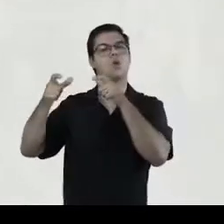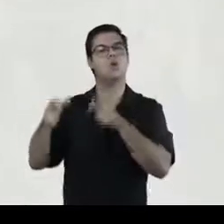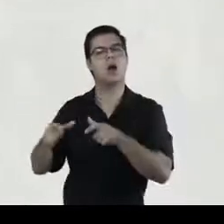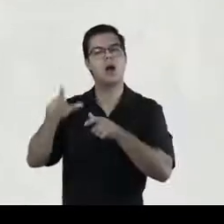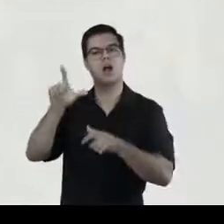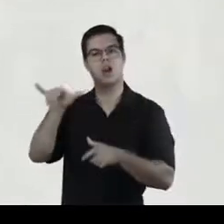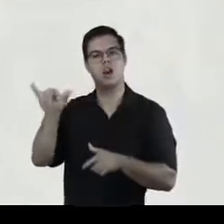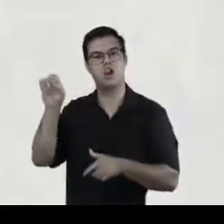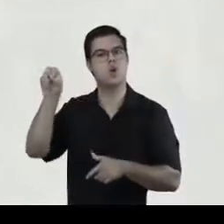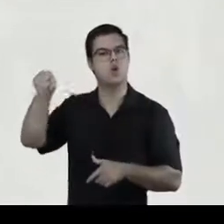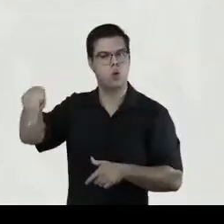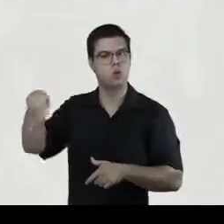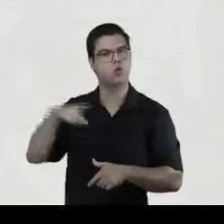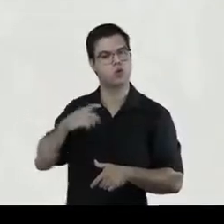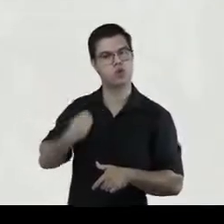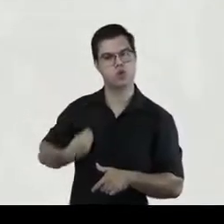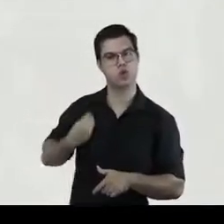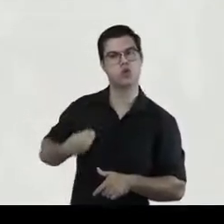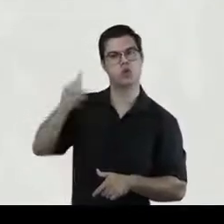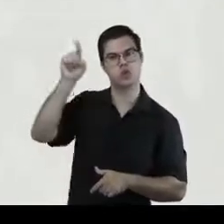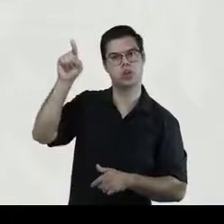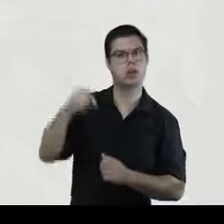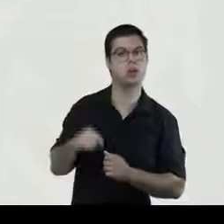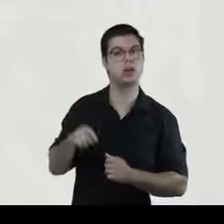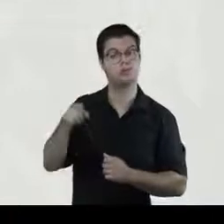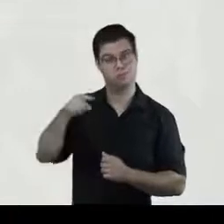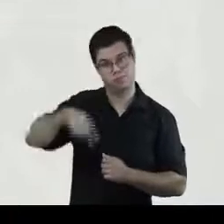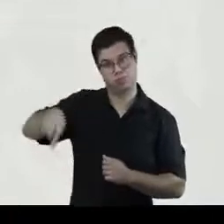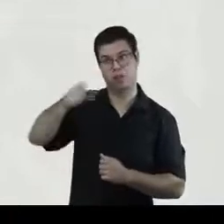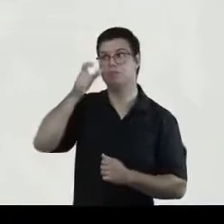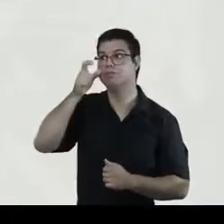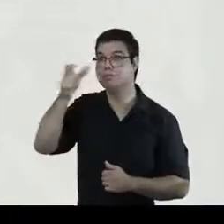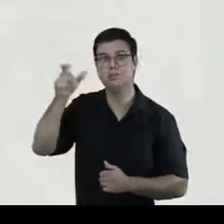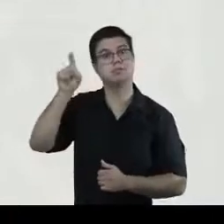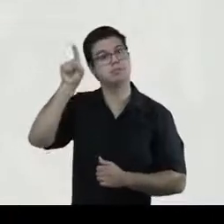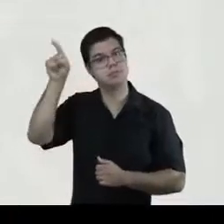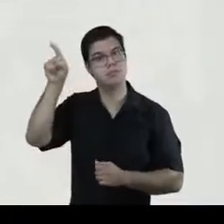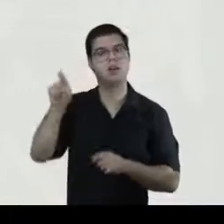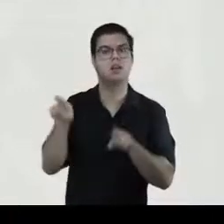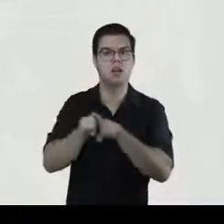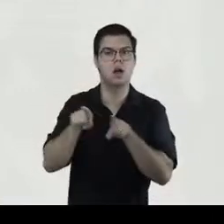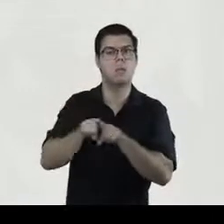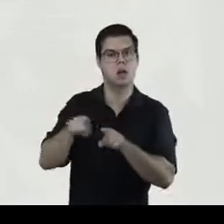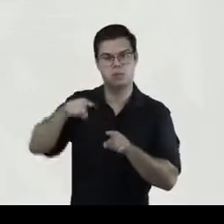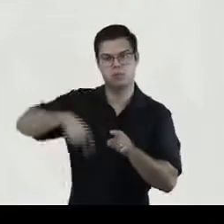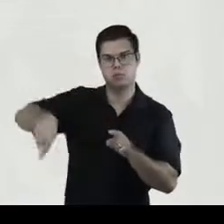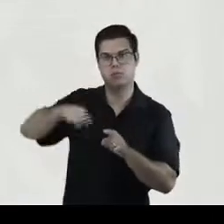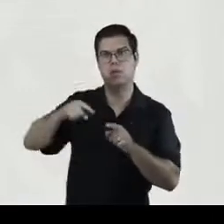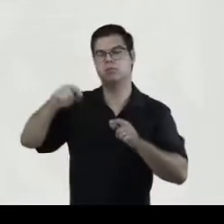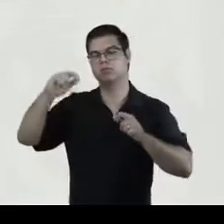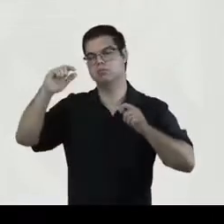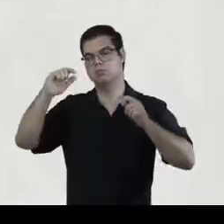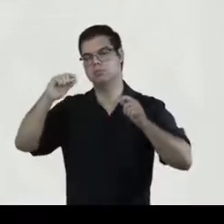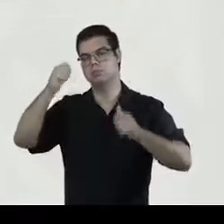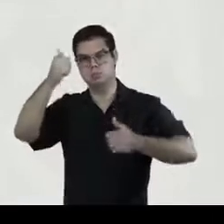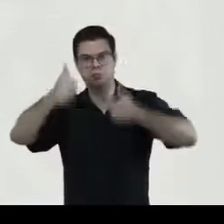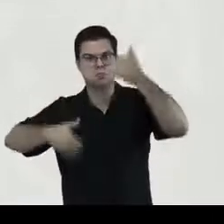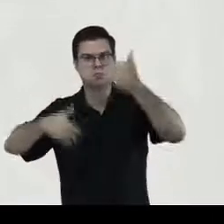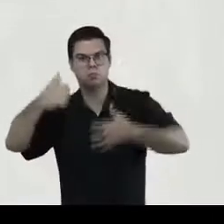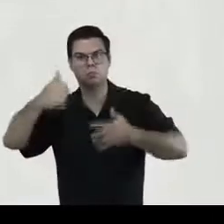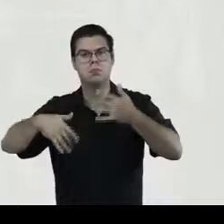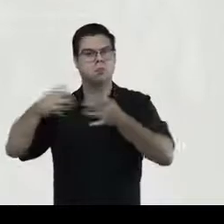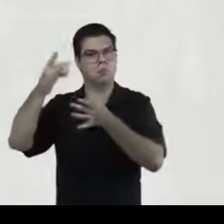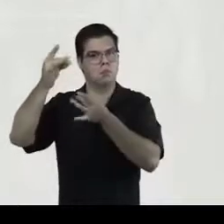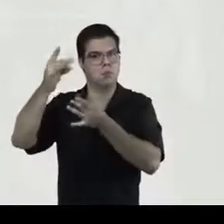qui est celui qui nous intéresse et qui a toujours été considérée par tous les chercheurs